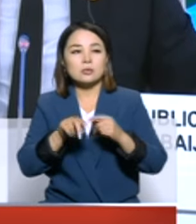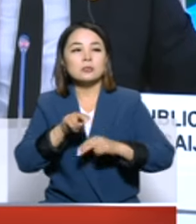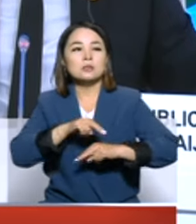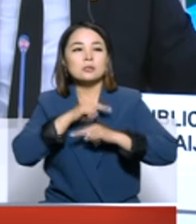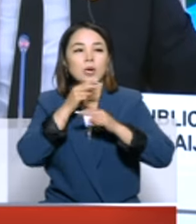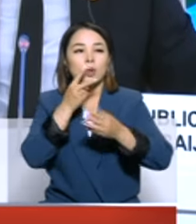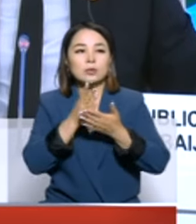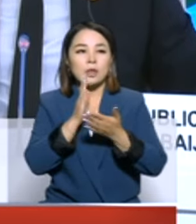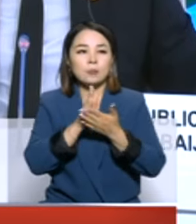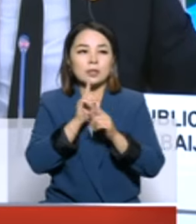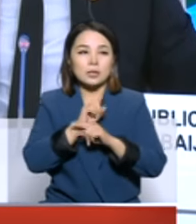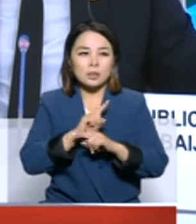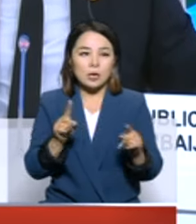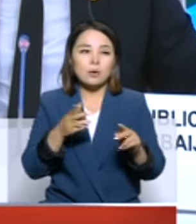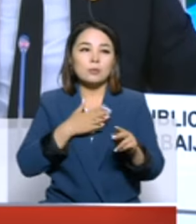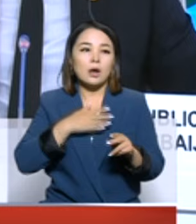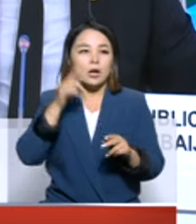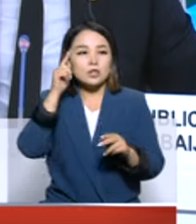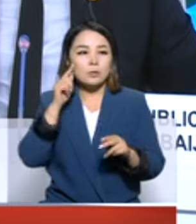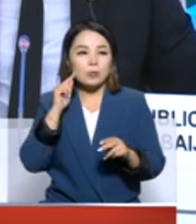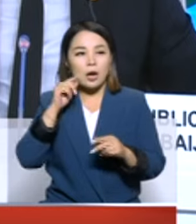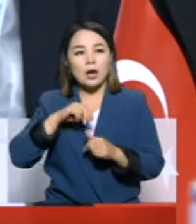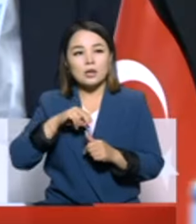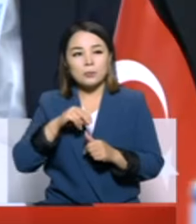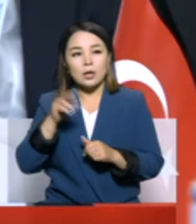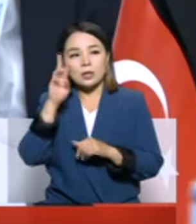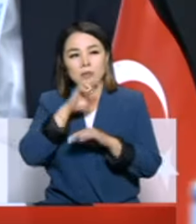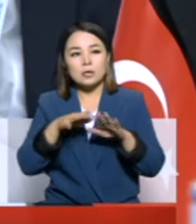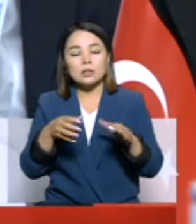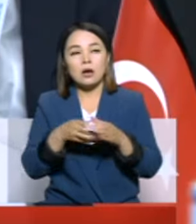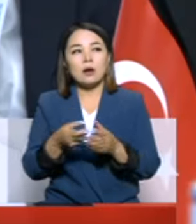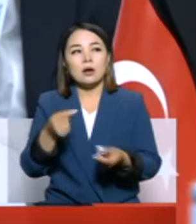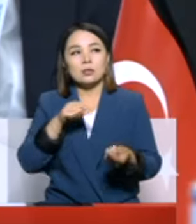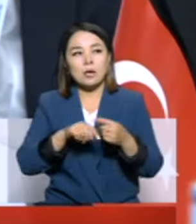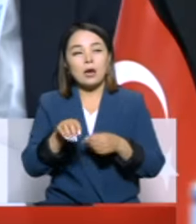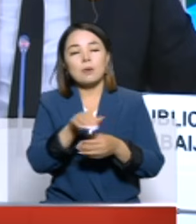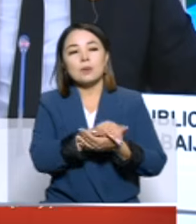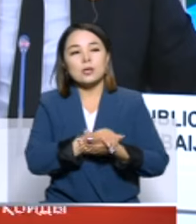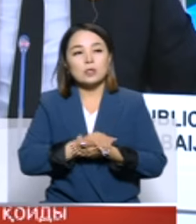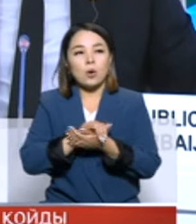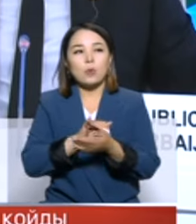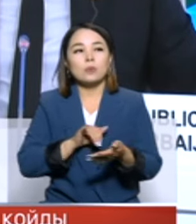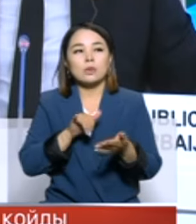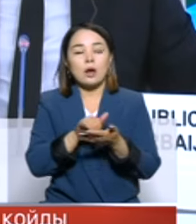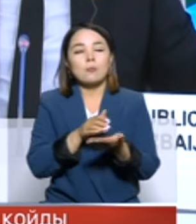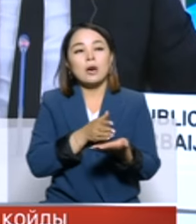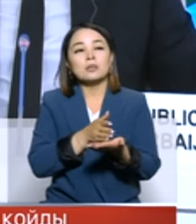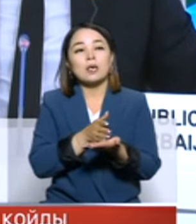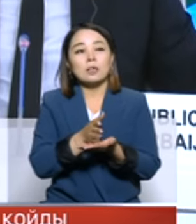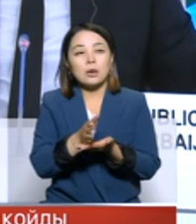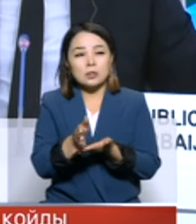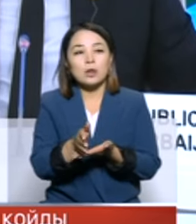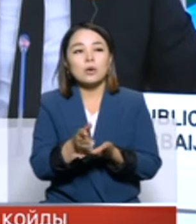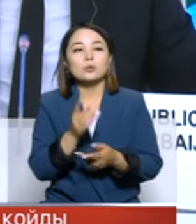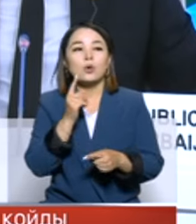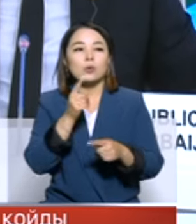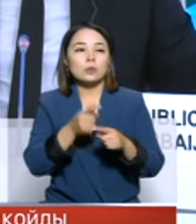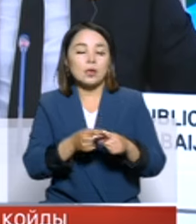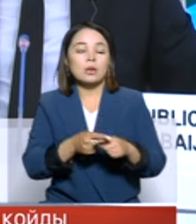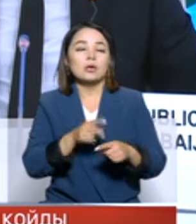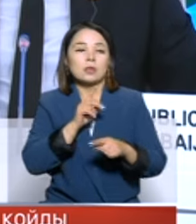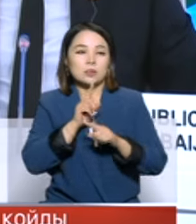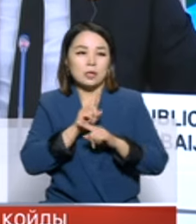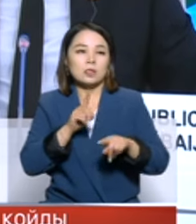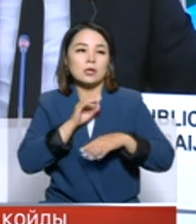беріп отырмыз. Мен Әзербайжан мен Армения елдері арасындағы бейбітшілік орнатуға бағытталған оң үрдісті